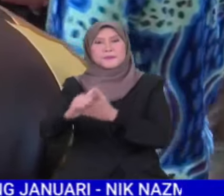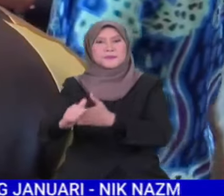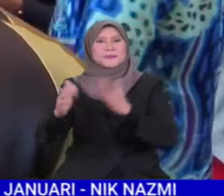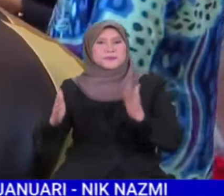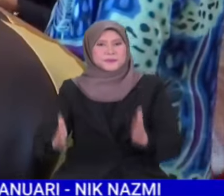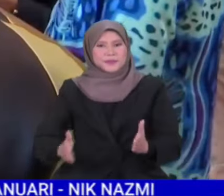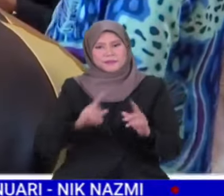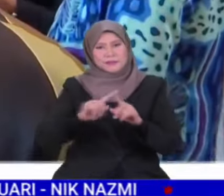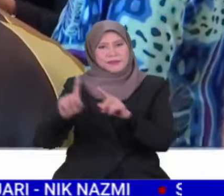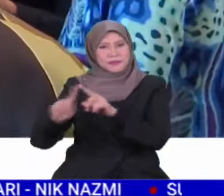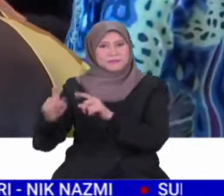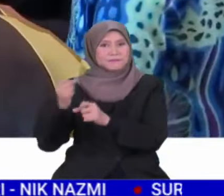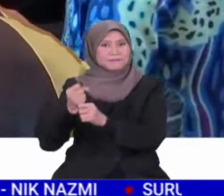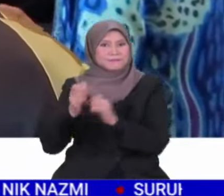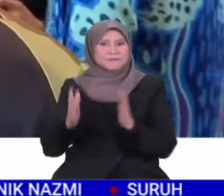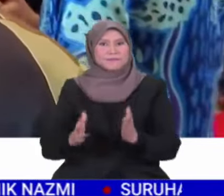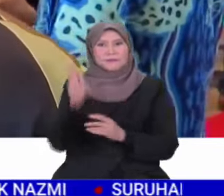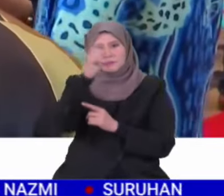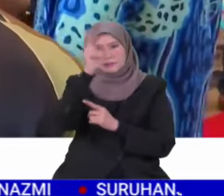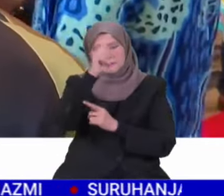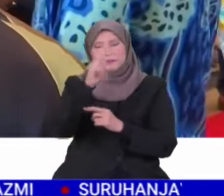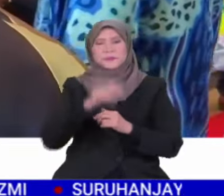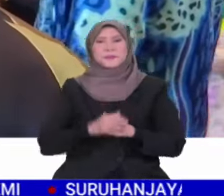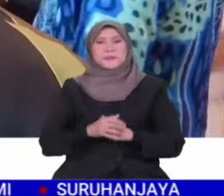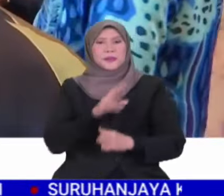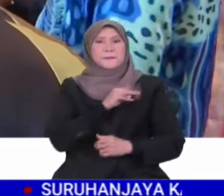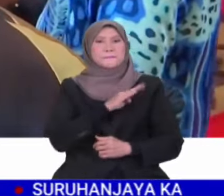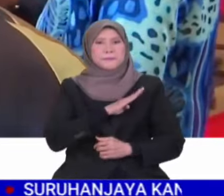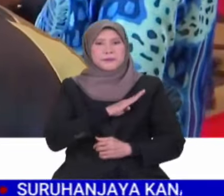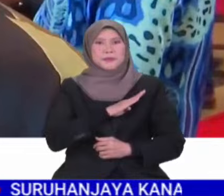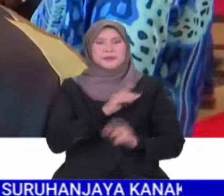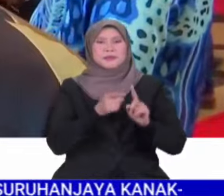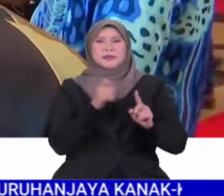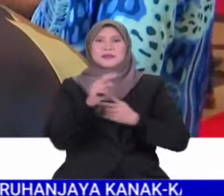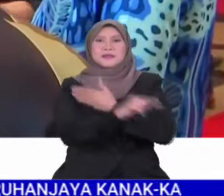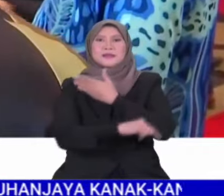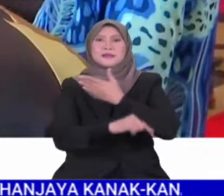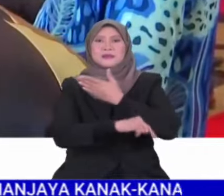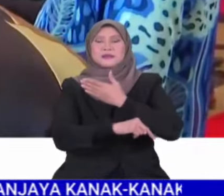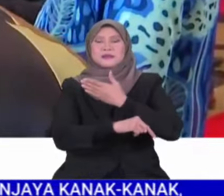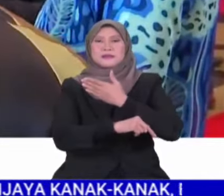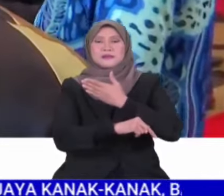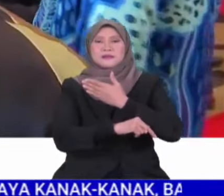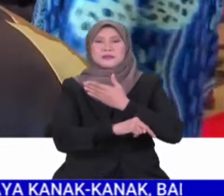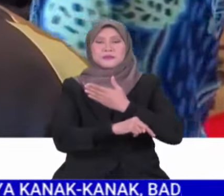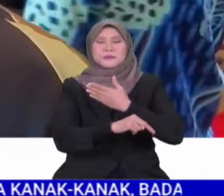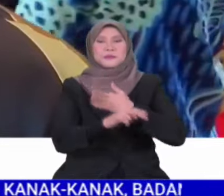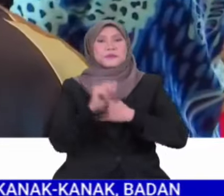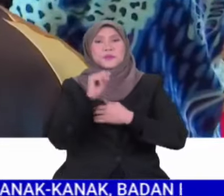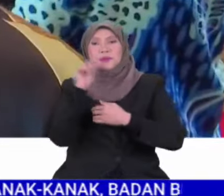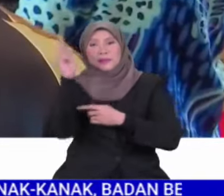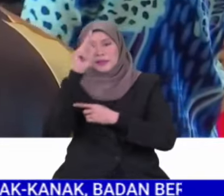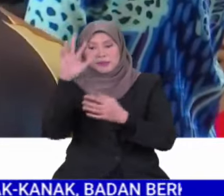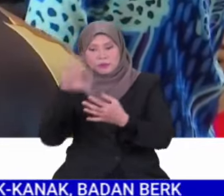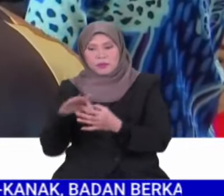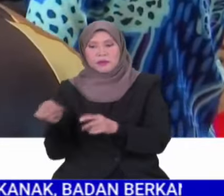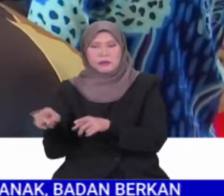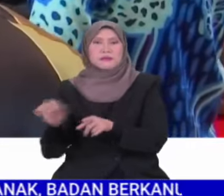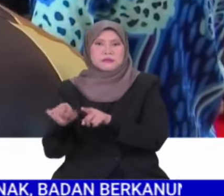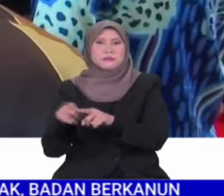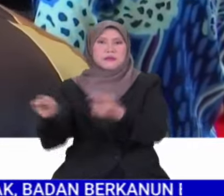pemimpin-pemimpin di pelbagai peringkat, penjawat awam, malahan menteri besar daripada negeri yang bukan daripada kerajaan gabungan pun datang